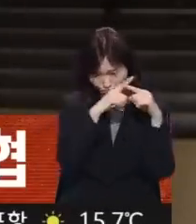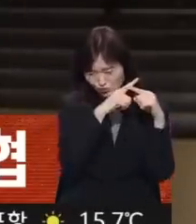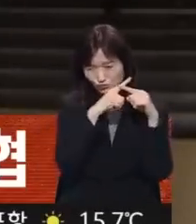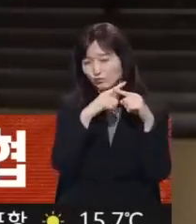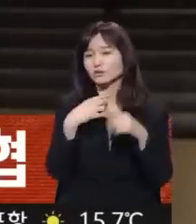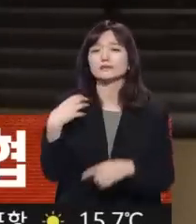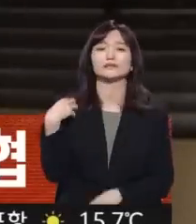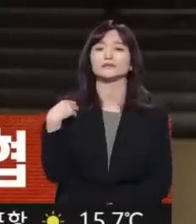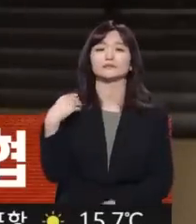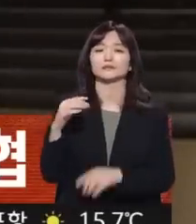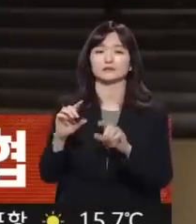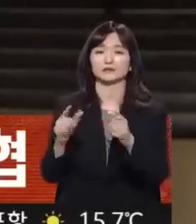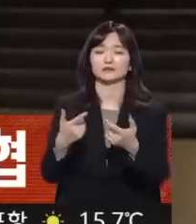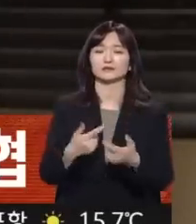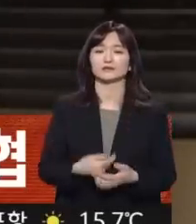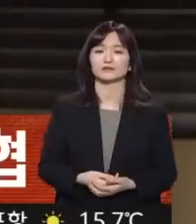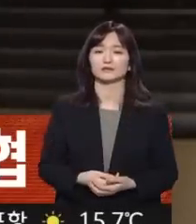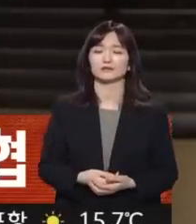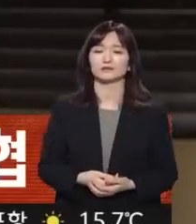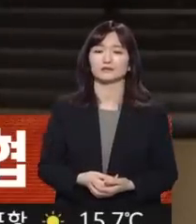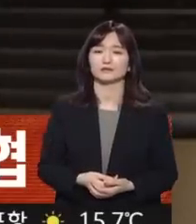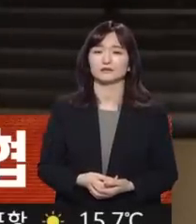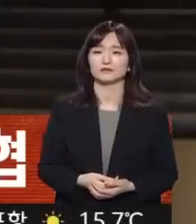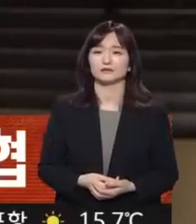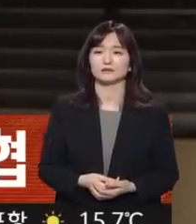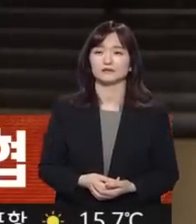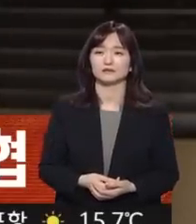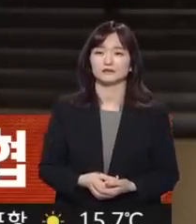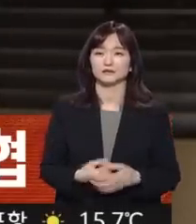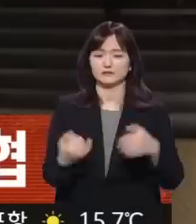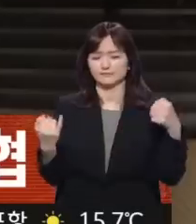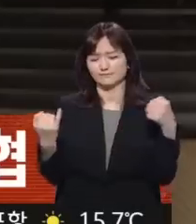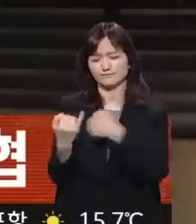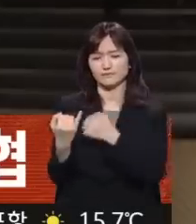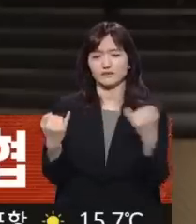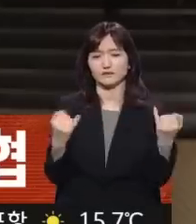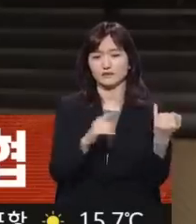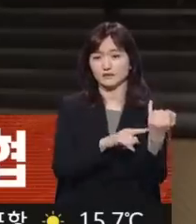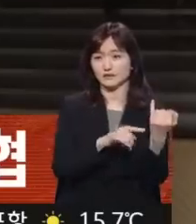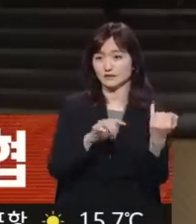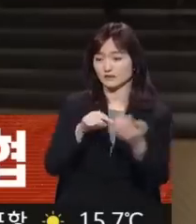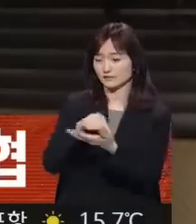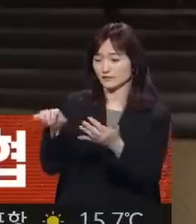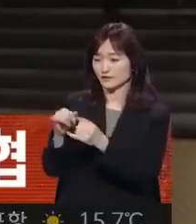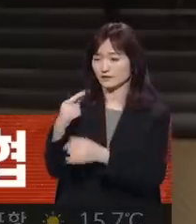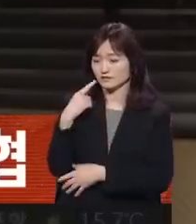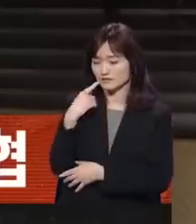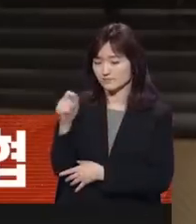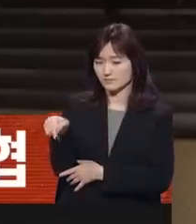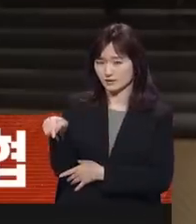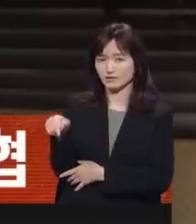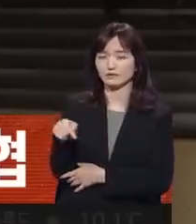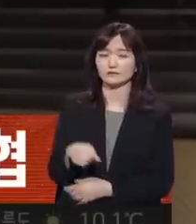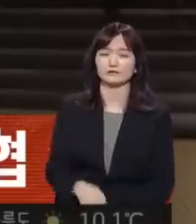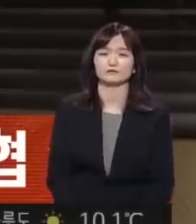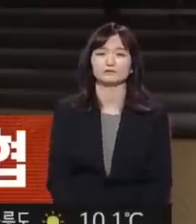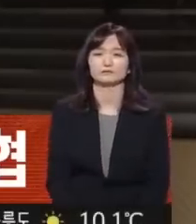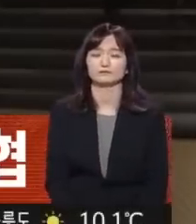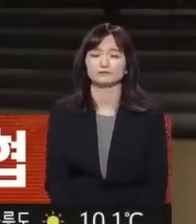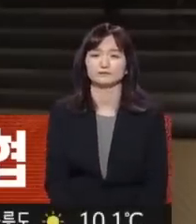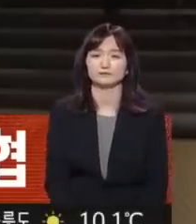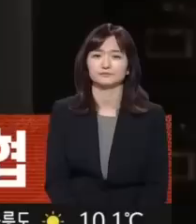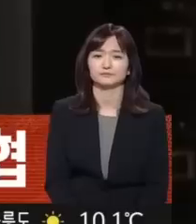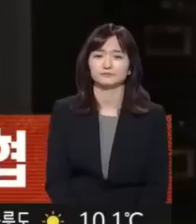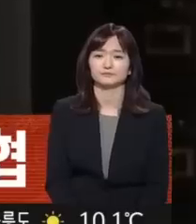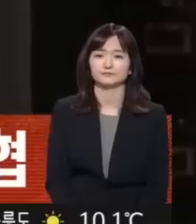건 아니거든요. 근데 이제 일단 그걸 얘기를 하면서 가해자가 또 피해자한테 약간 억박하고 겁박하는 그런 상황입니다. 자,